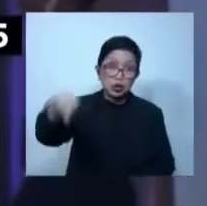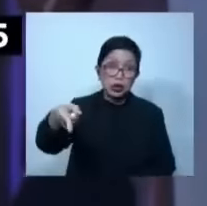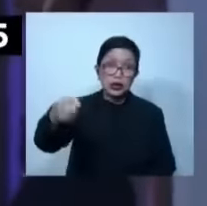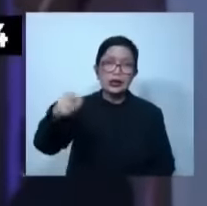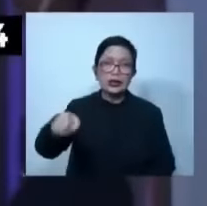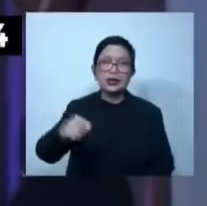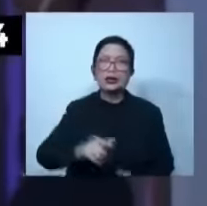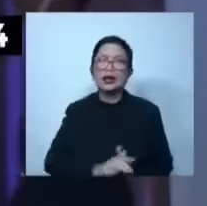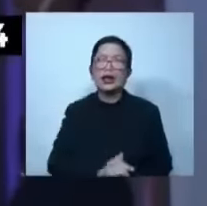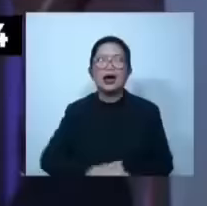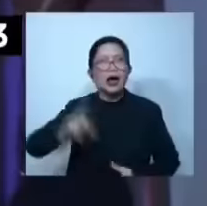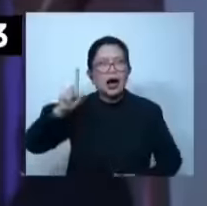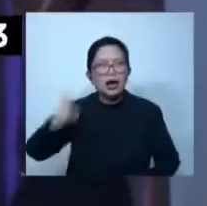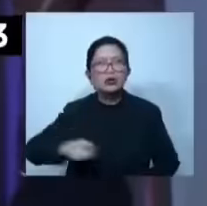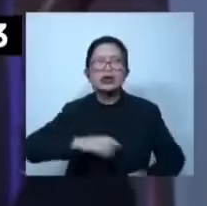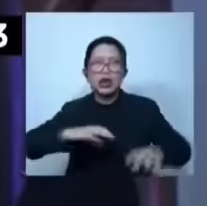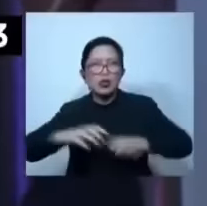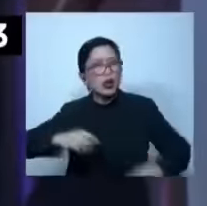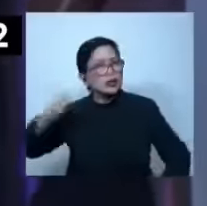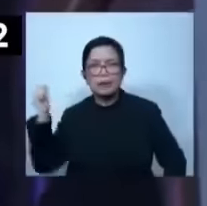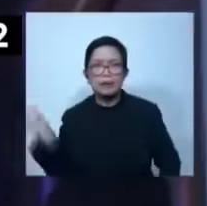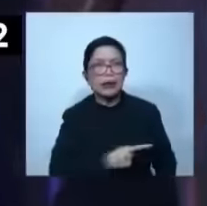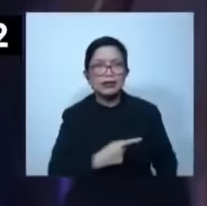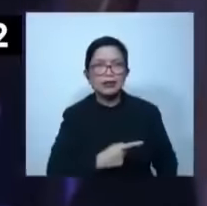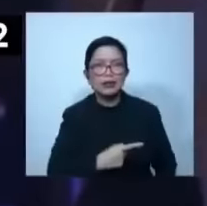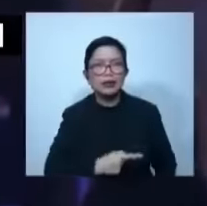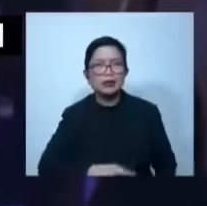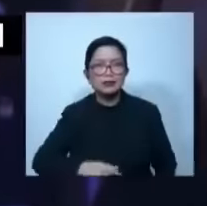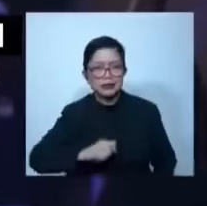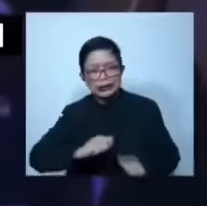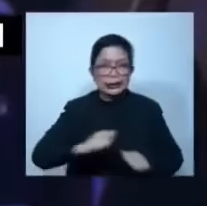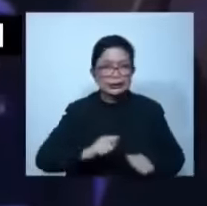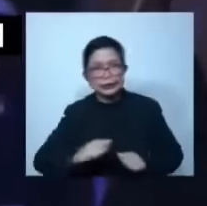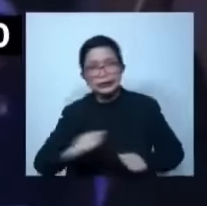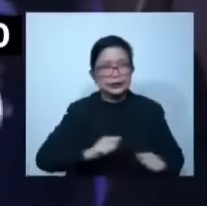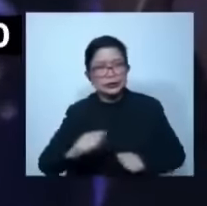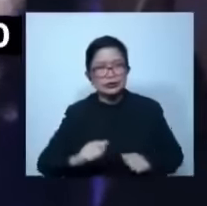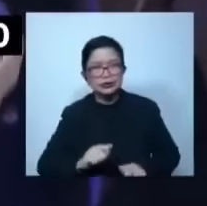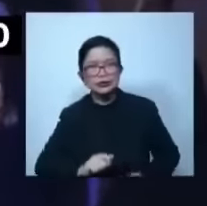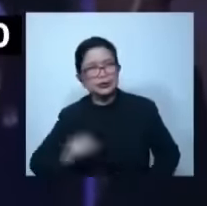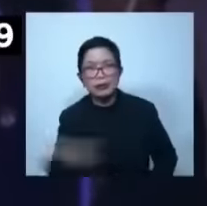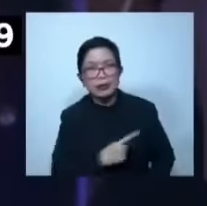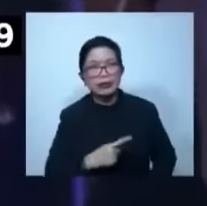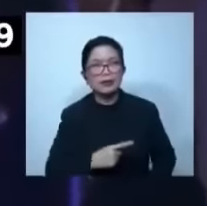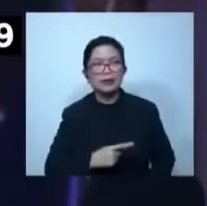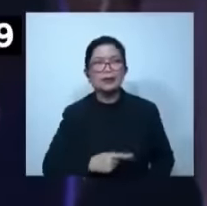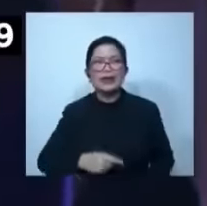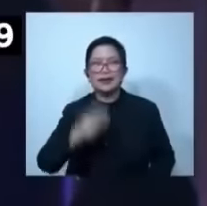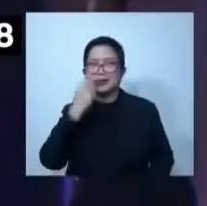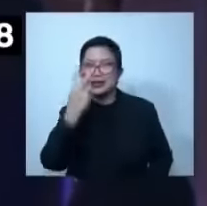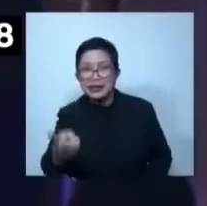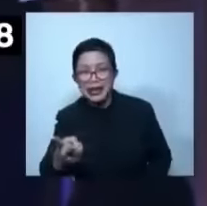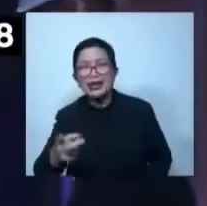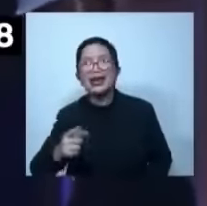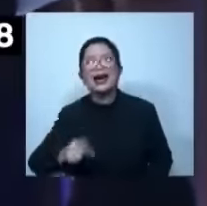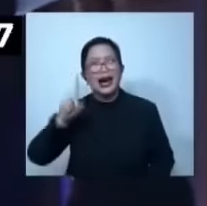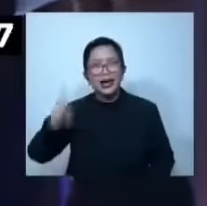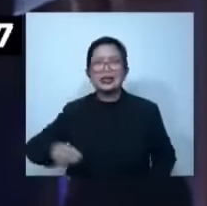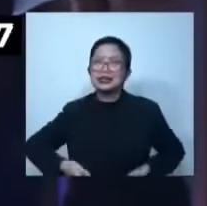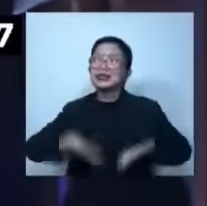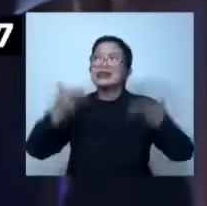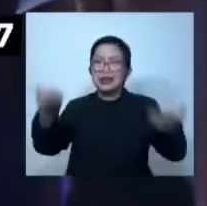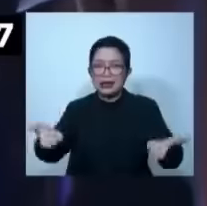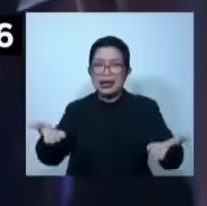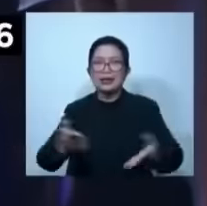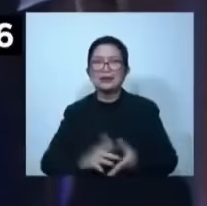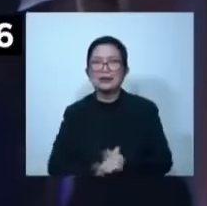ini ada mesti kita lakukan jauh lebih cepat, lebih sat-set, dan perhatian itu mesti diberikan. Dan